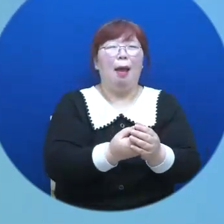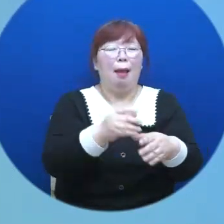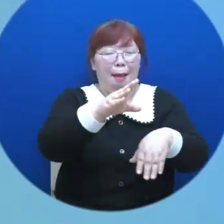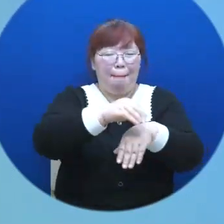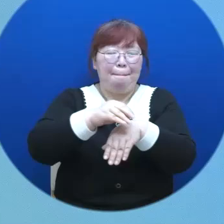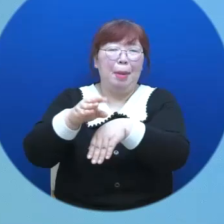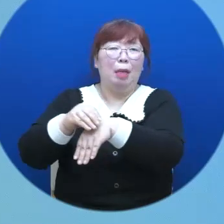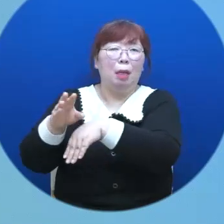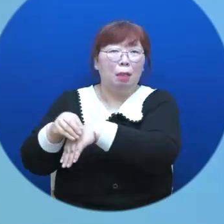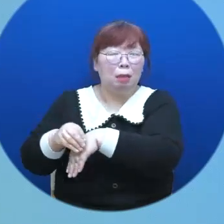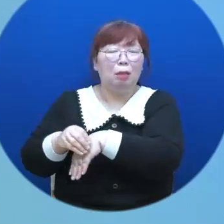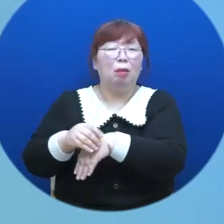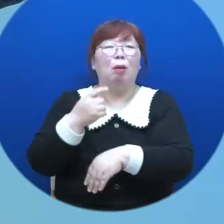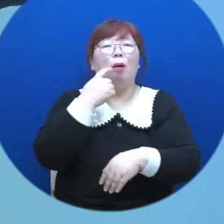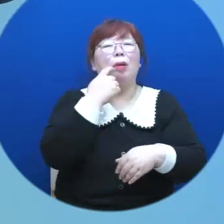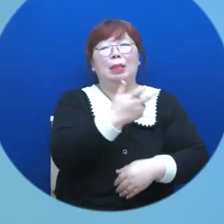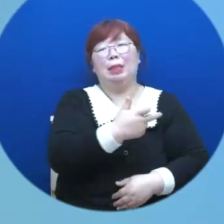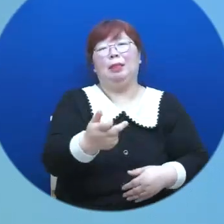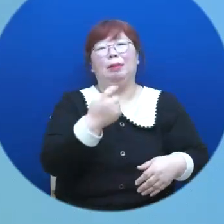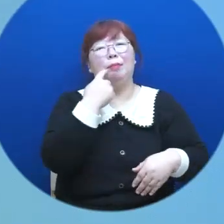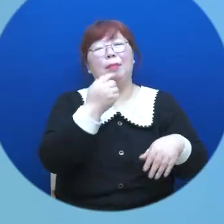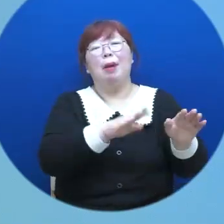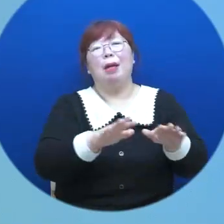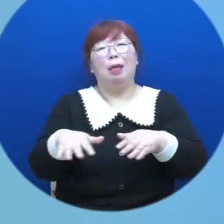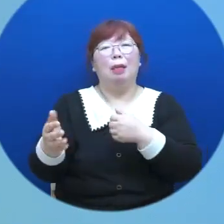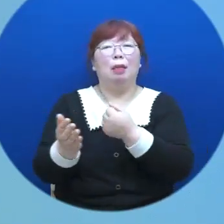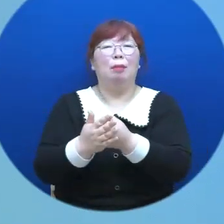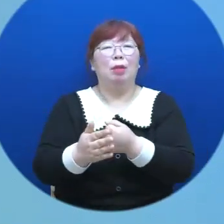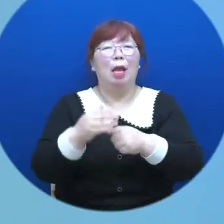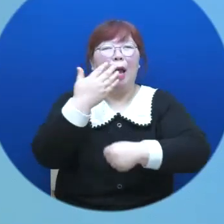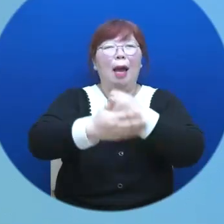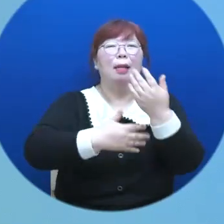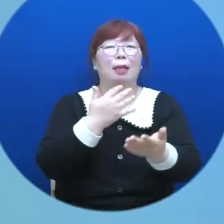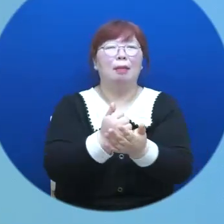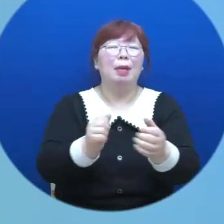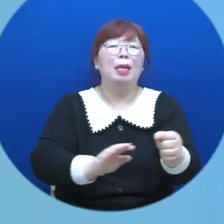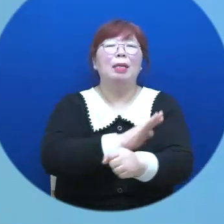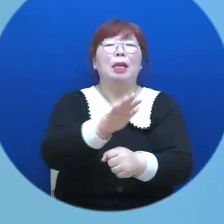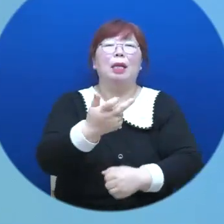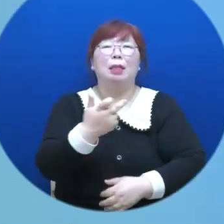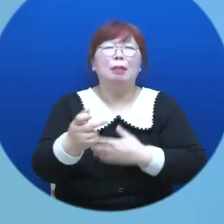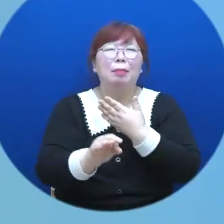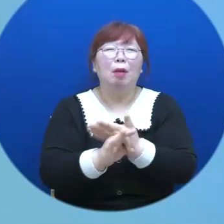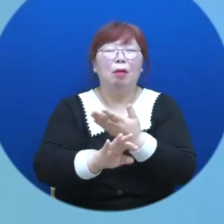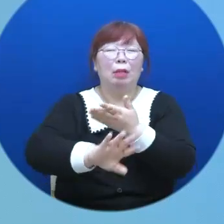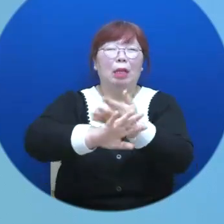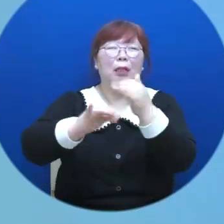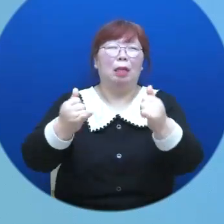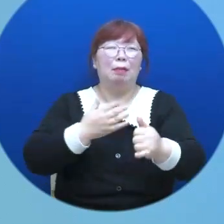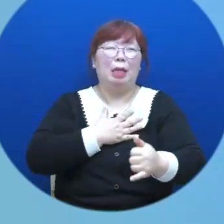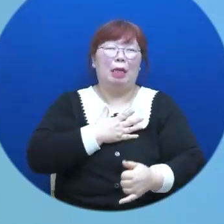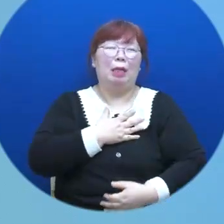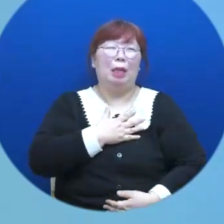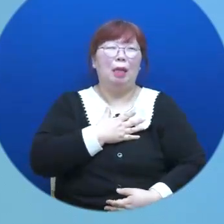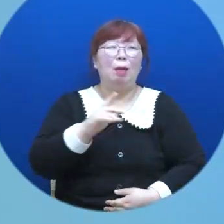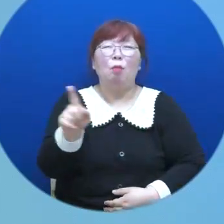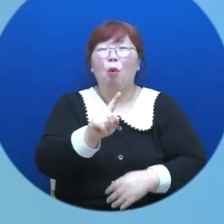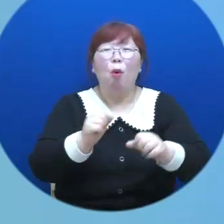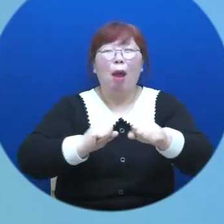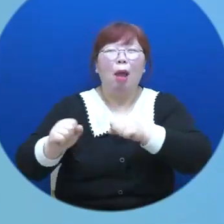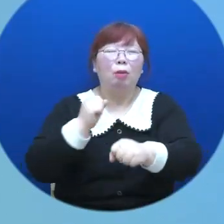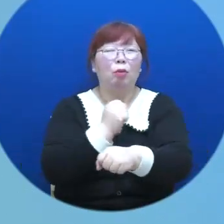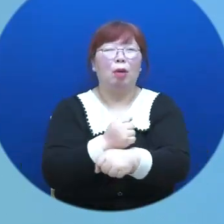하나님의 사랑이 너무 크면요 누군가가 나에게 어떤 것을 한다 할지라도 다 받아들일 수 있어요. 이것이